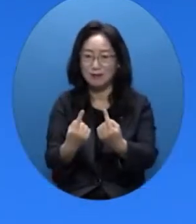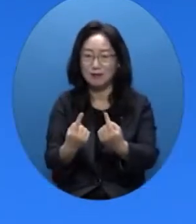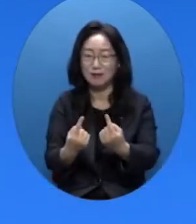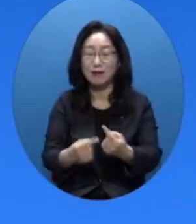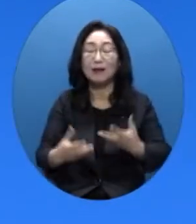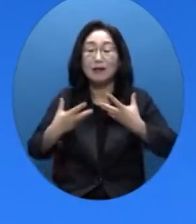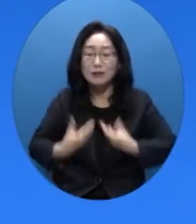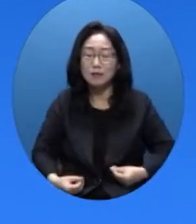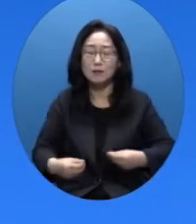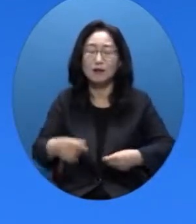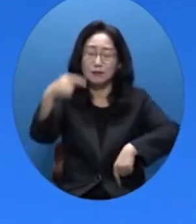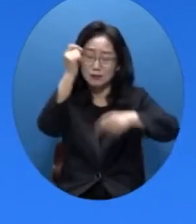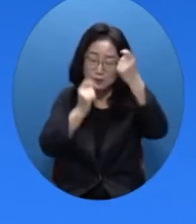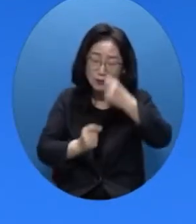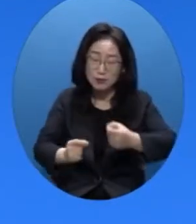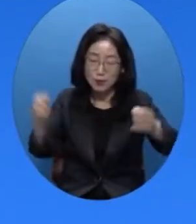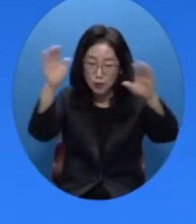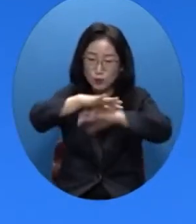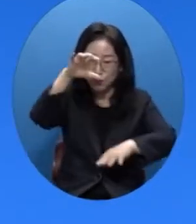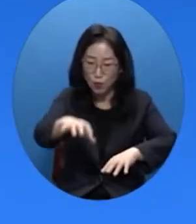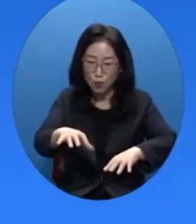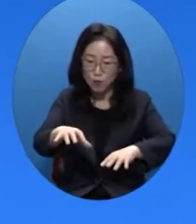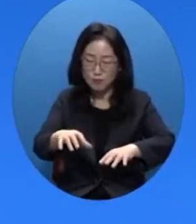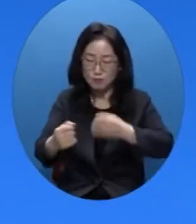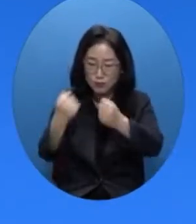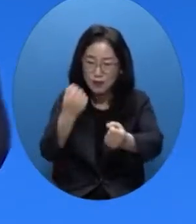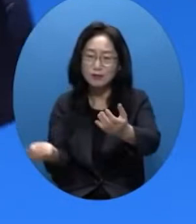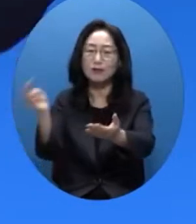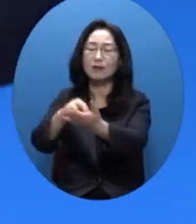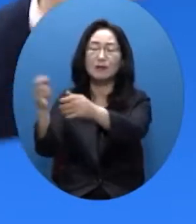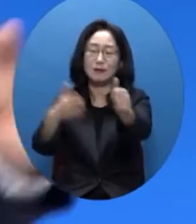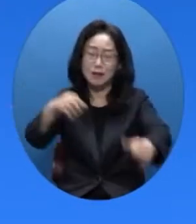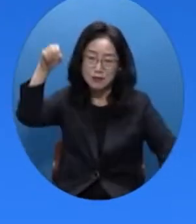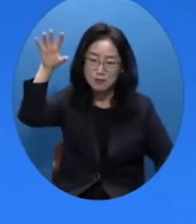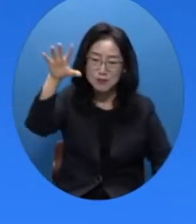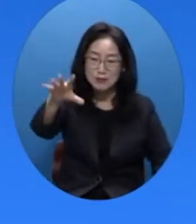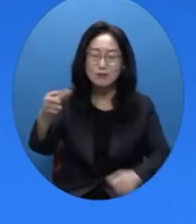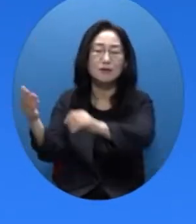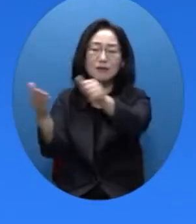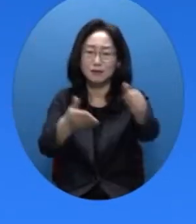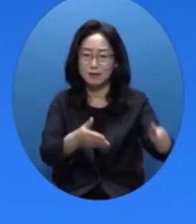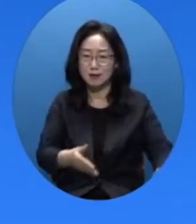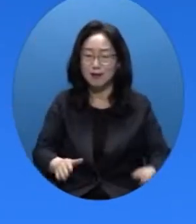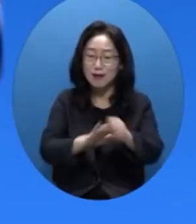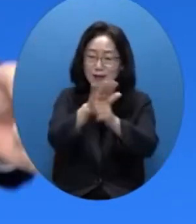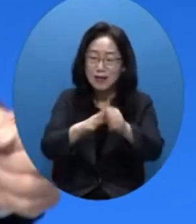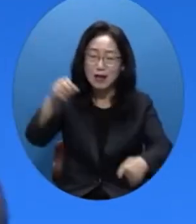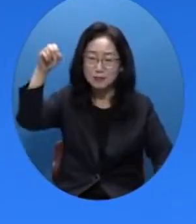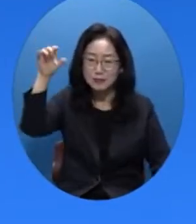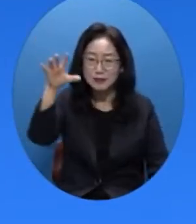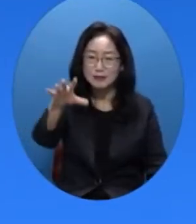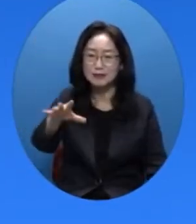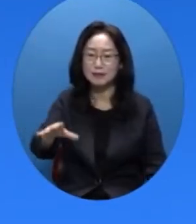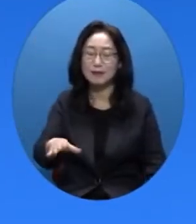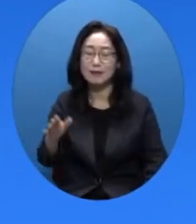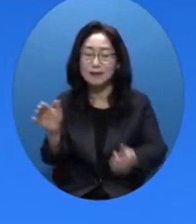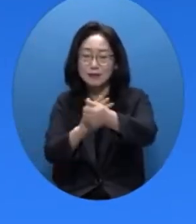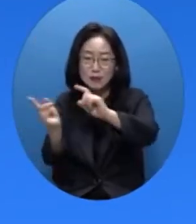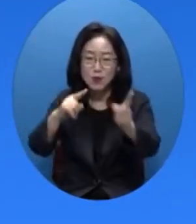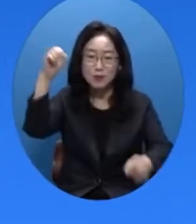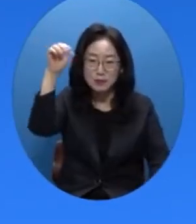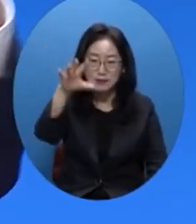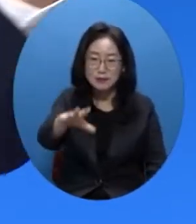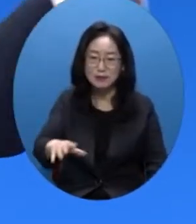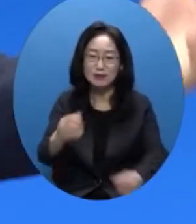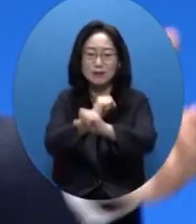절망과 슬픔과 어둠의 자리에서 일어나 c 바랍니다 그래서 1 8 하시기 바랍니다 사랑의 그칠 바라고 실에 빛을 바라고